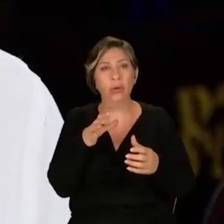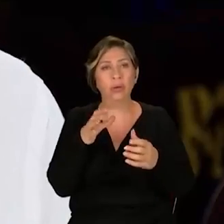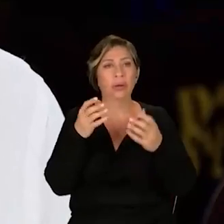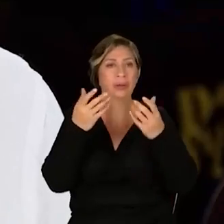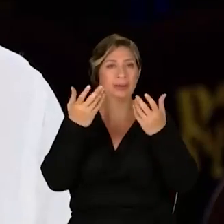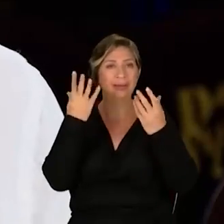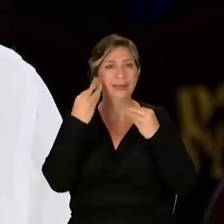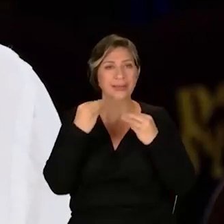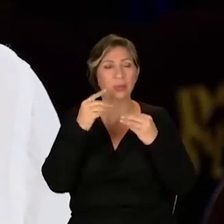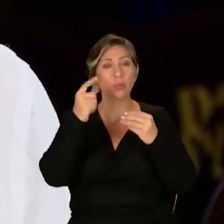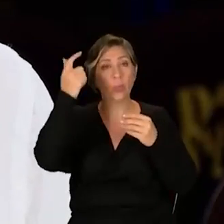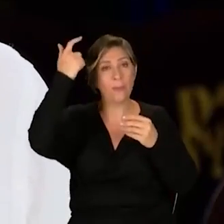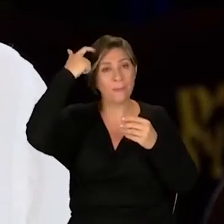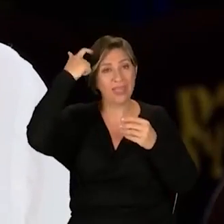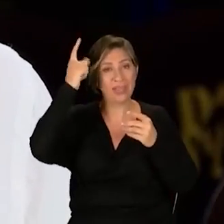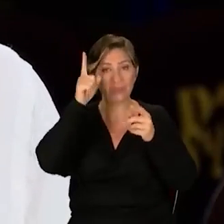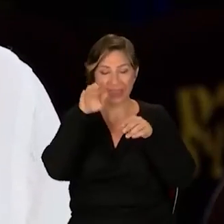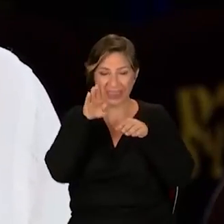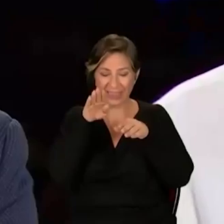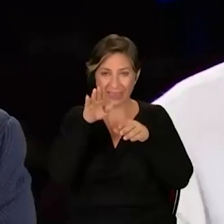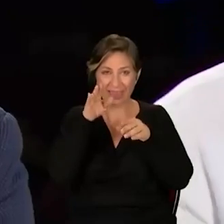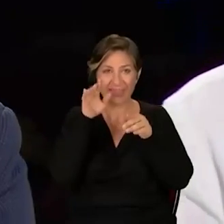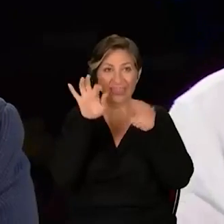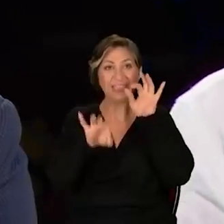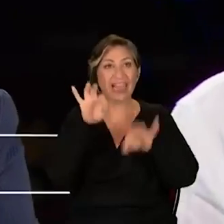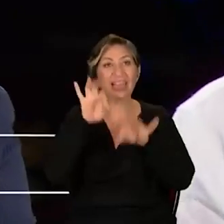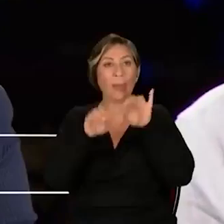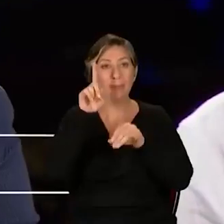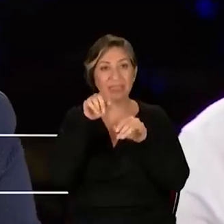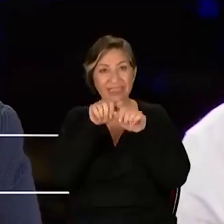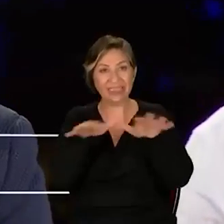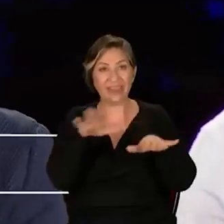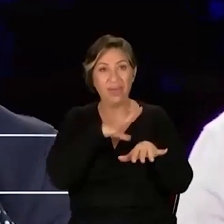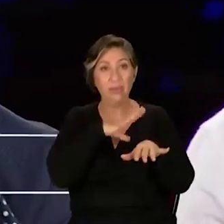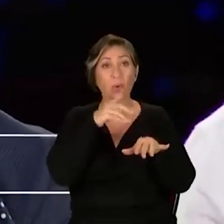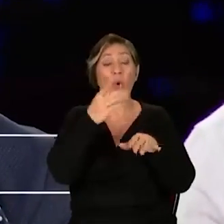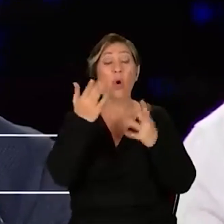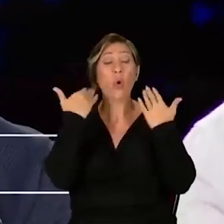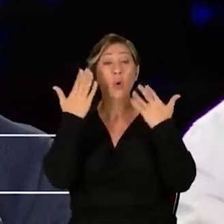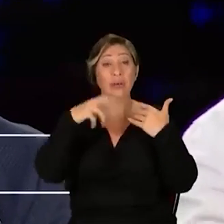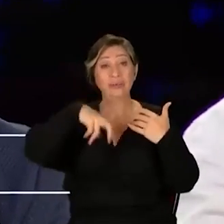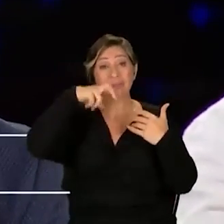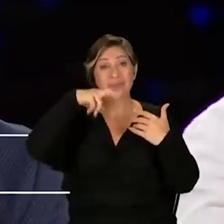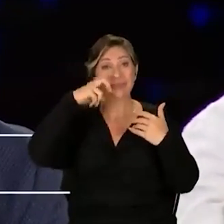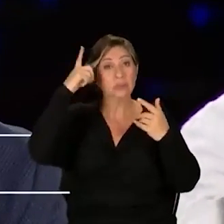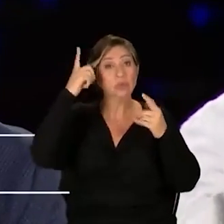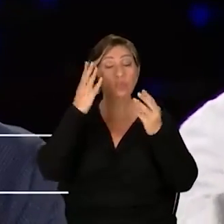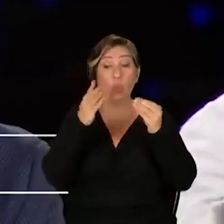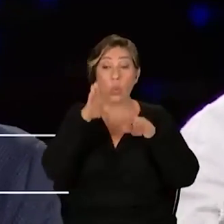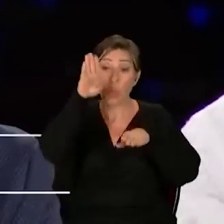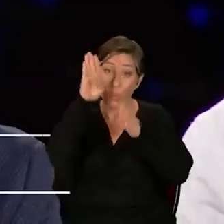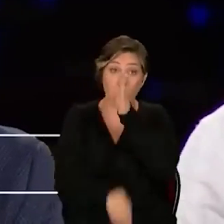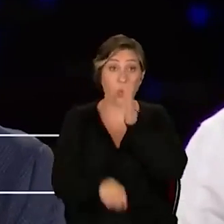nefesiniz. Şimdi beyinde bu konuyu dedekt eden bir sistem var. Siz öyle oksijen satürasyonunuzu zaten çok düşüremezsiniz. Uyku apnesi diye tanımlanan şeyin